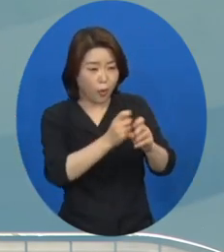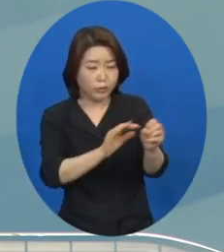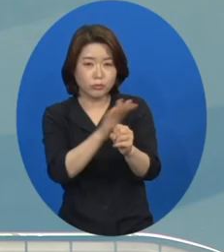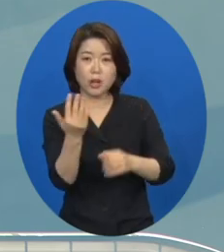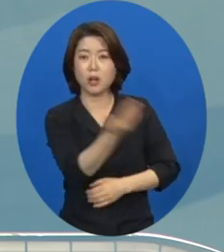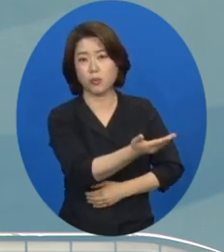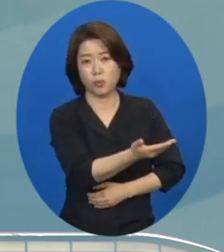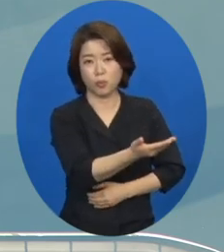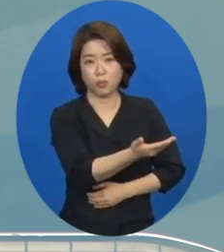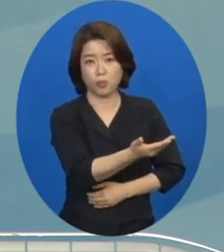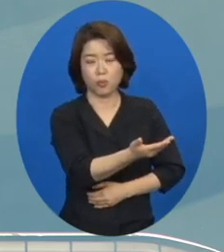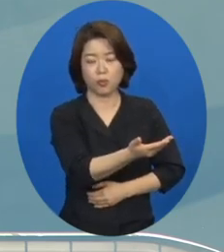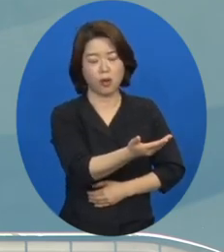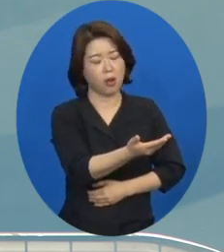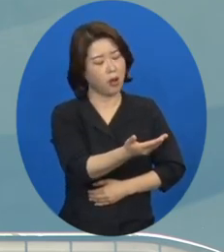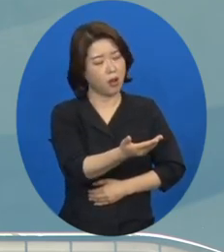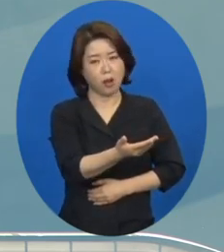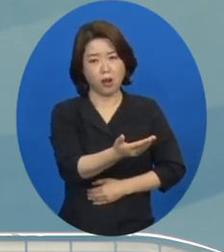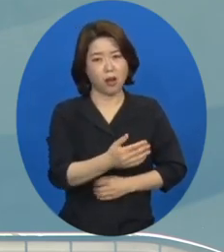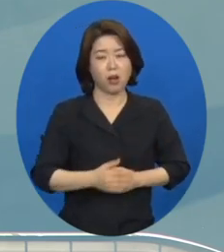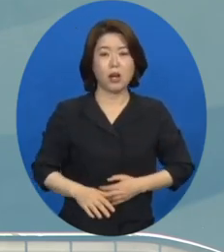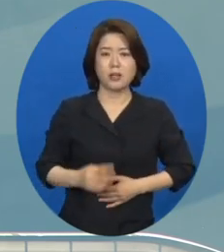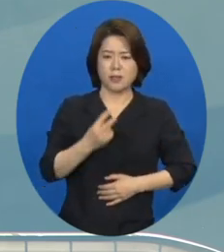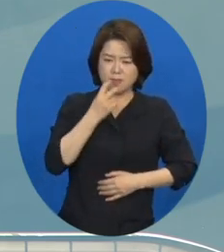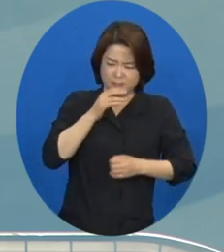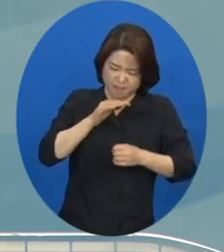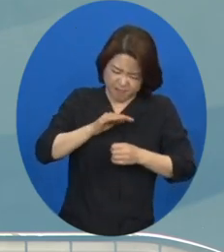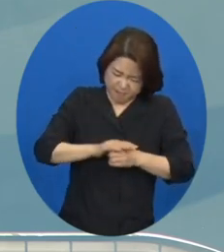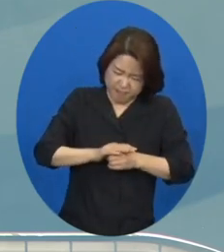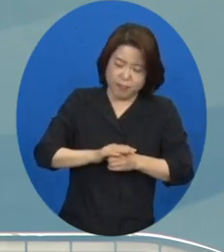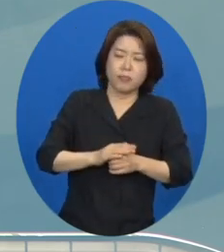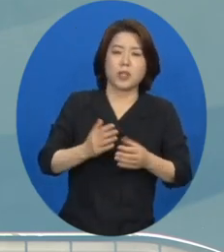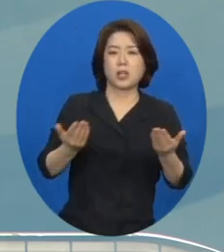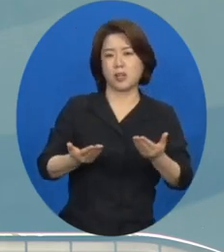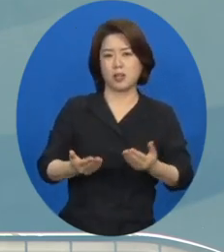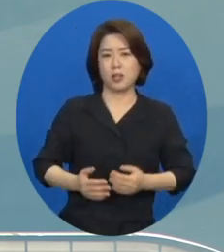사랑하냐 말이에요. 진짜 숨이 꽉 막힐 일이죠.